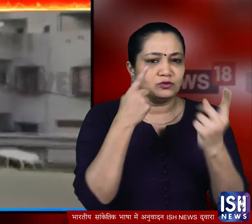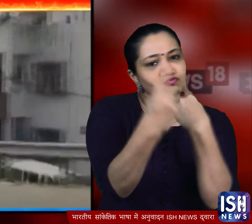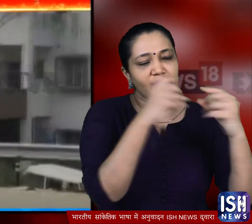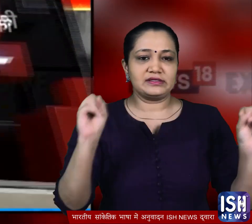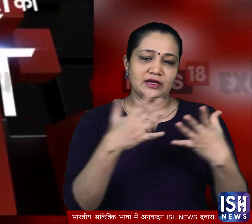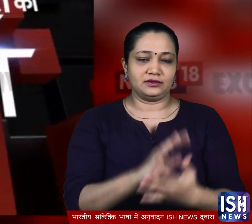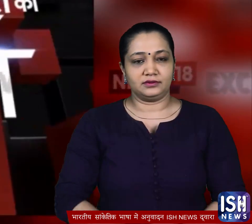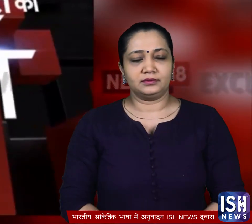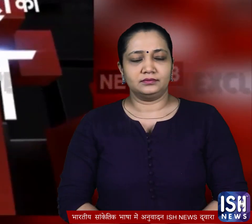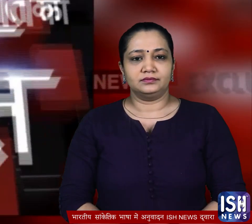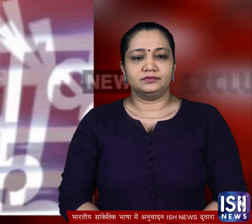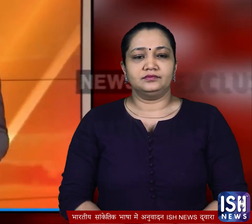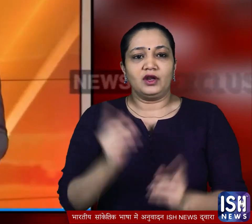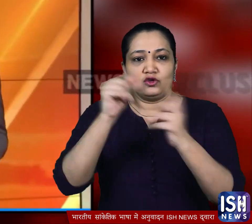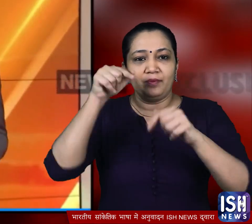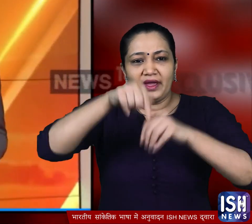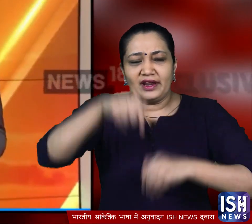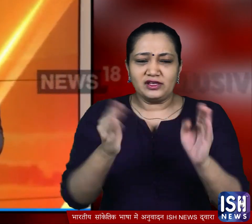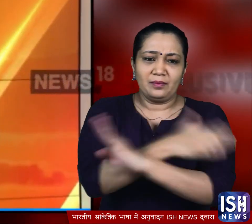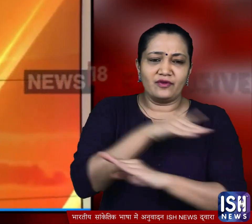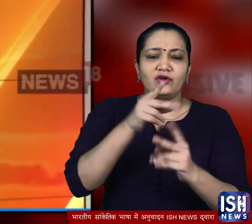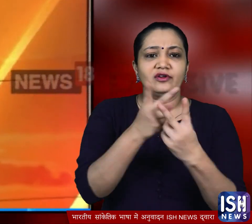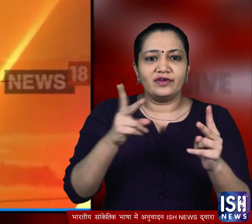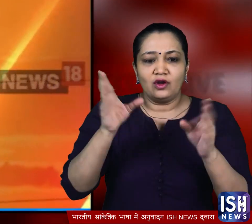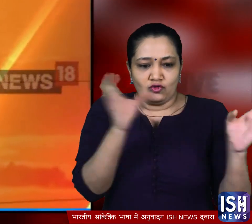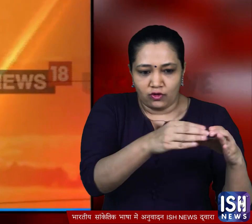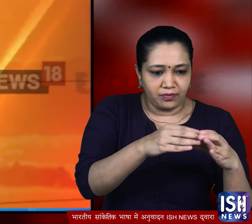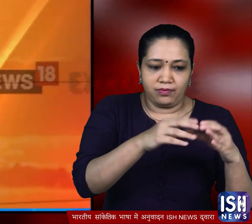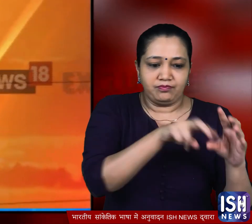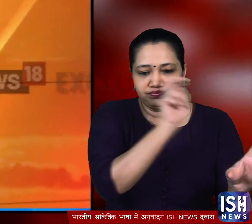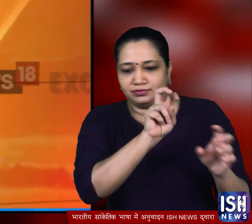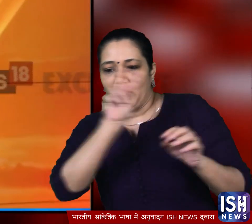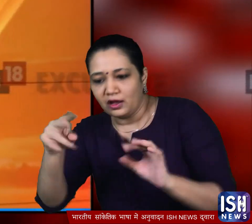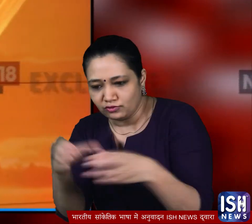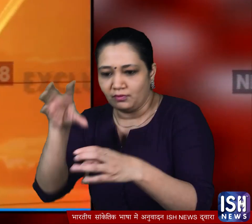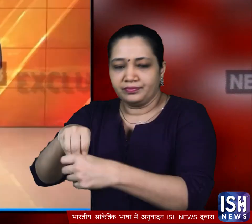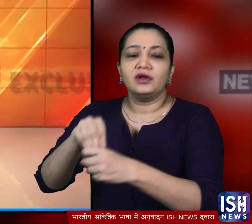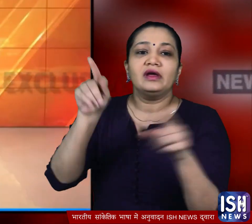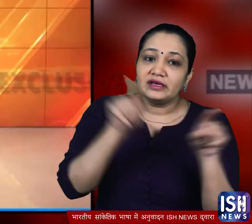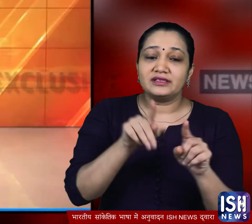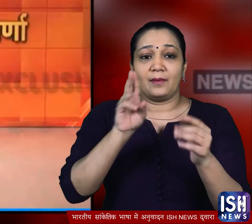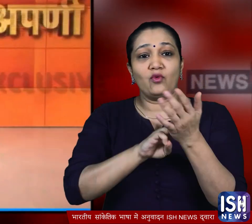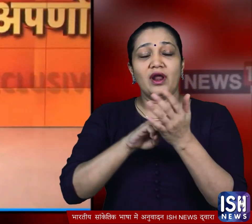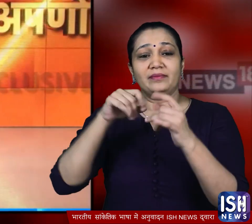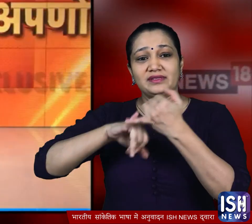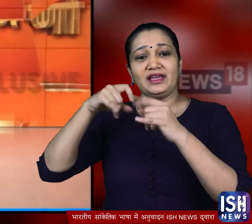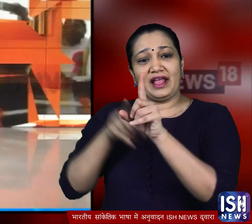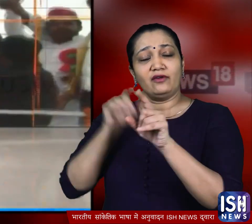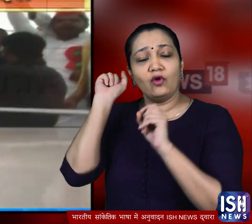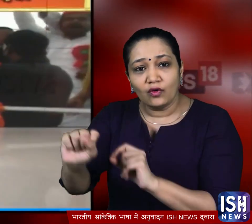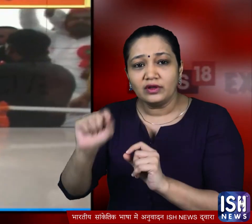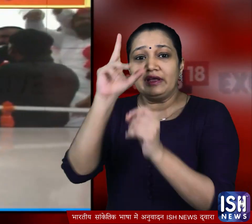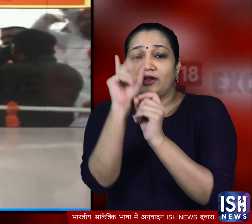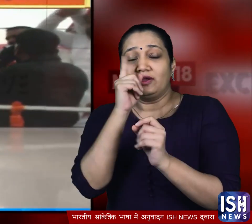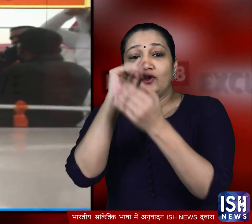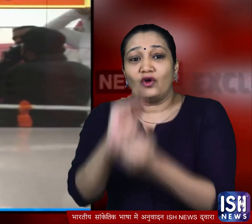लेकर पूछताछ शुरू कर दी। यूपी विधानसभा चुनाव से पहले नेताओं का दल बदलना जारी है और अब इसी कड़ी में मुलायम सिंह यादव की छोटी बहू